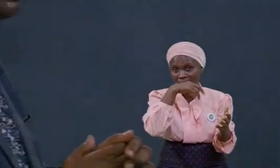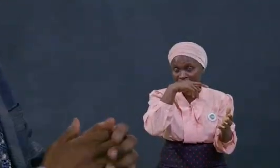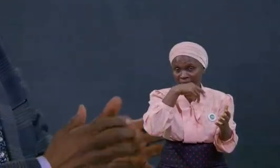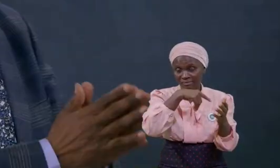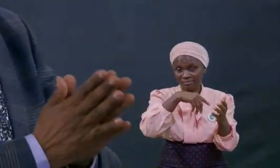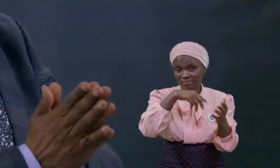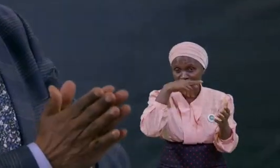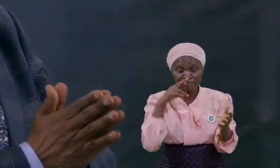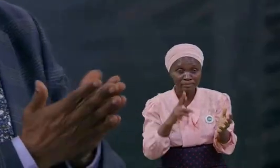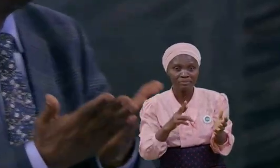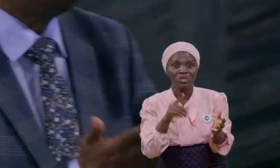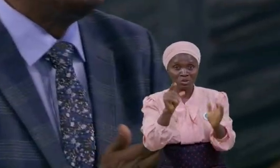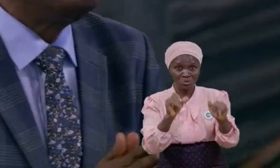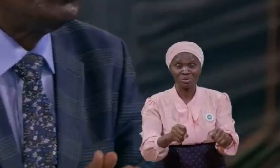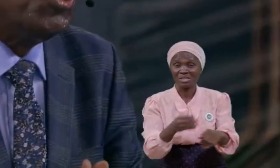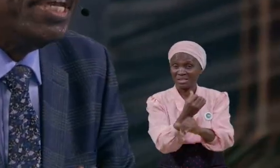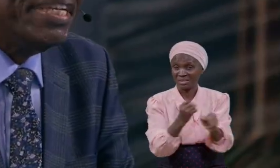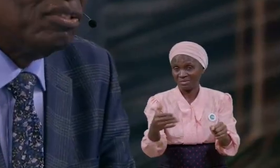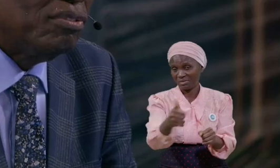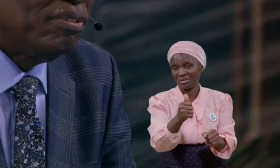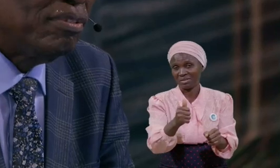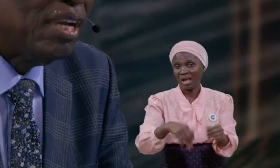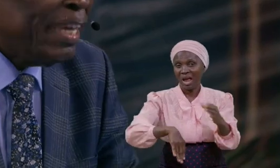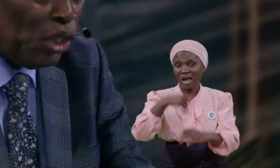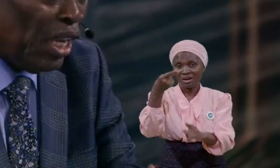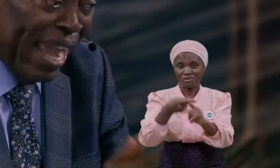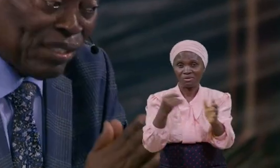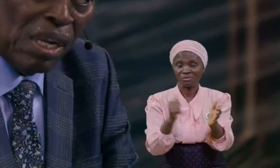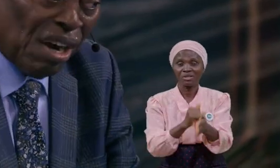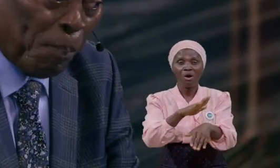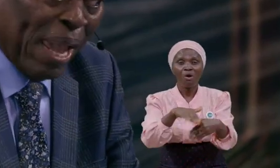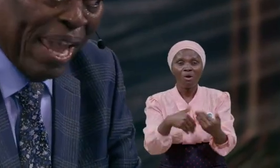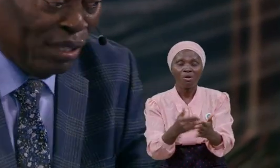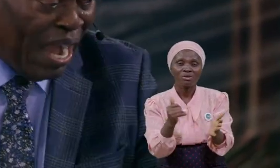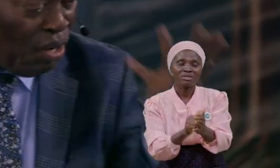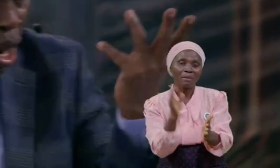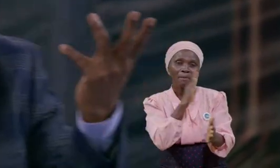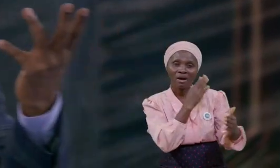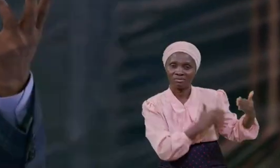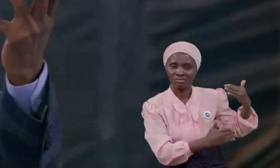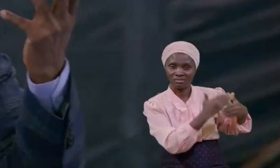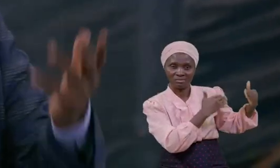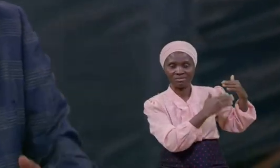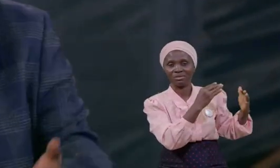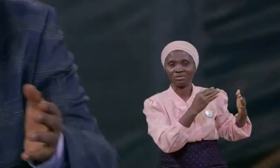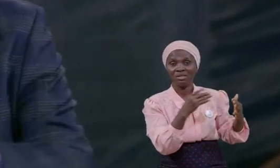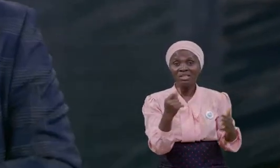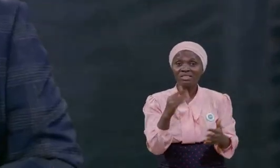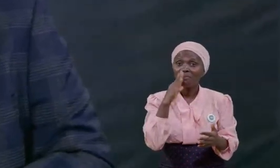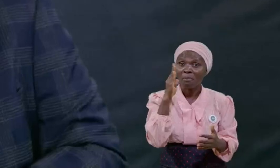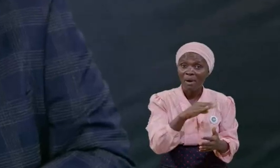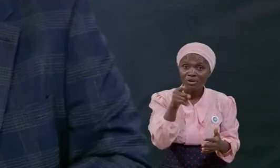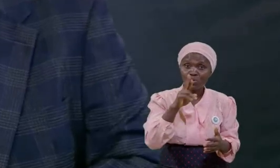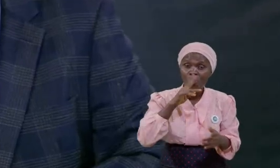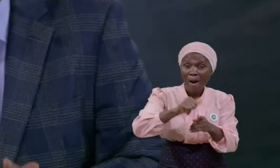génération perverse. Le mal dans lequel tu es engagé. et de repens-toi et sors de